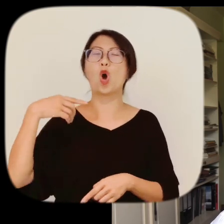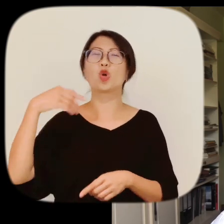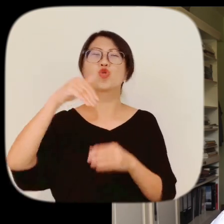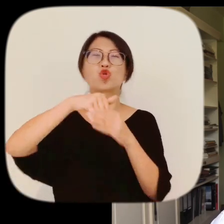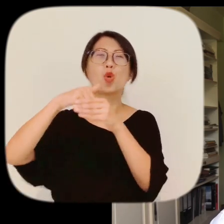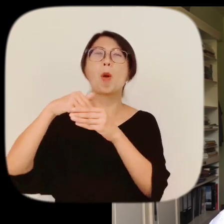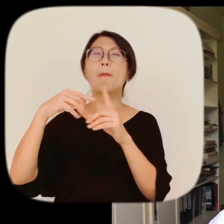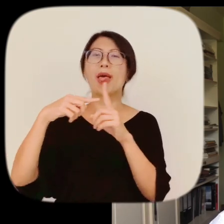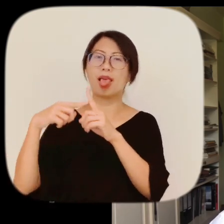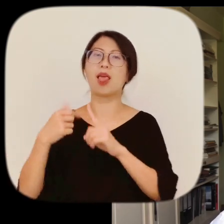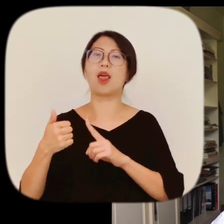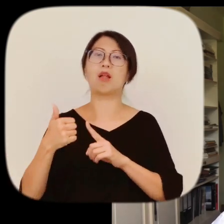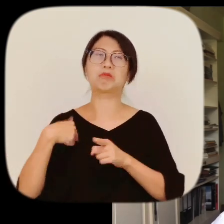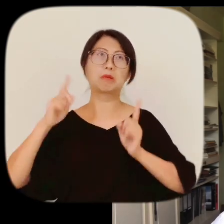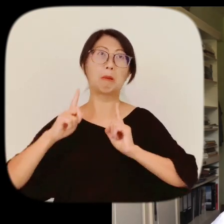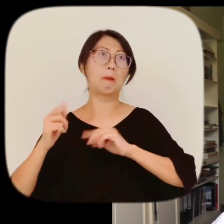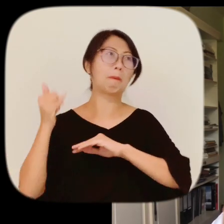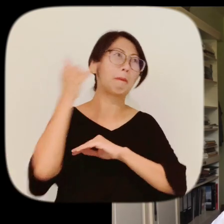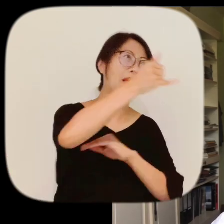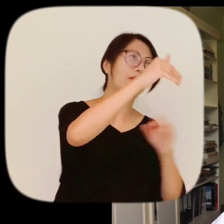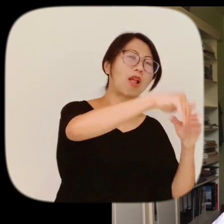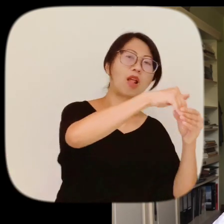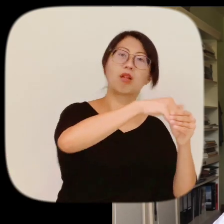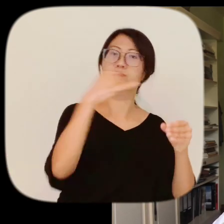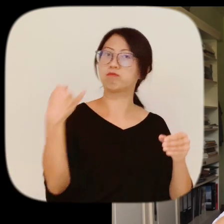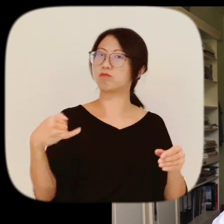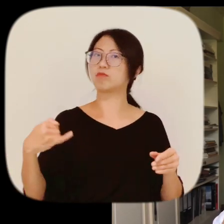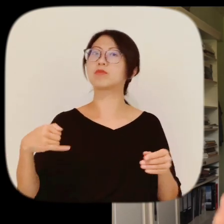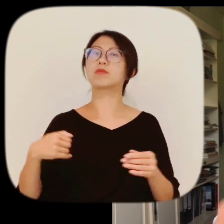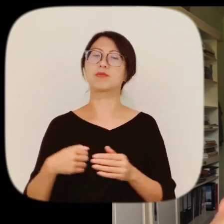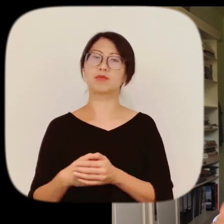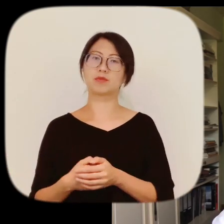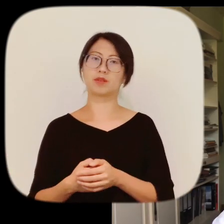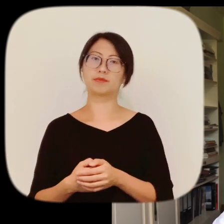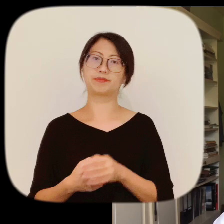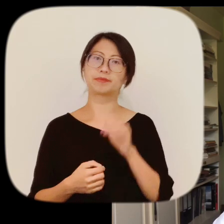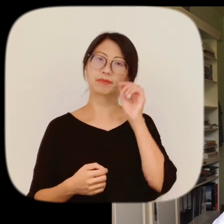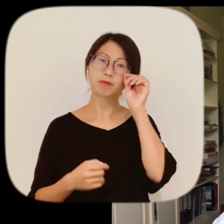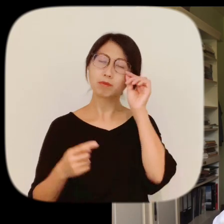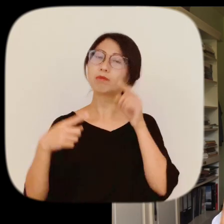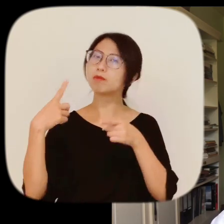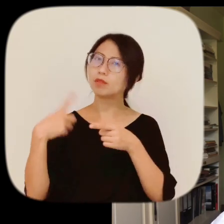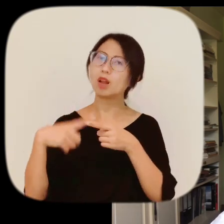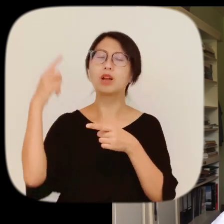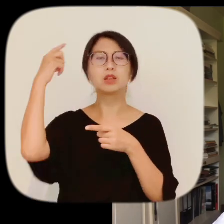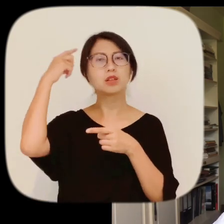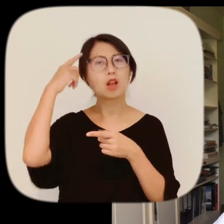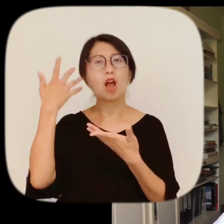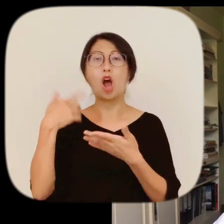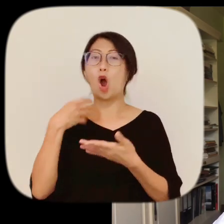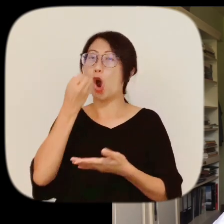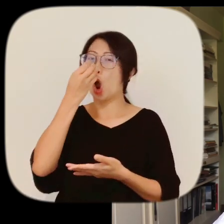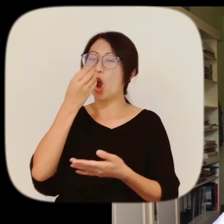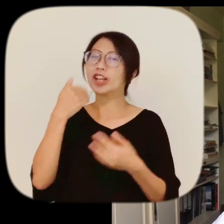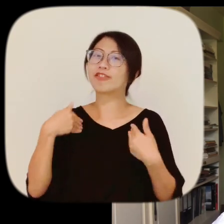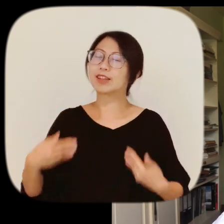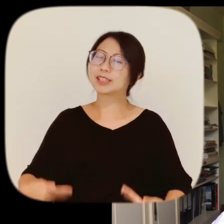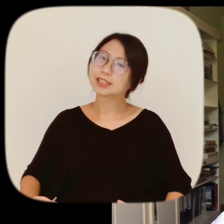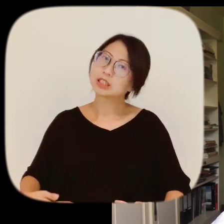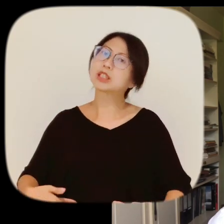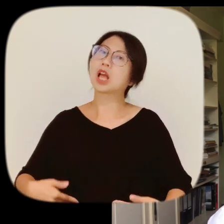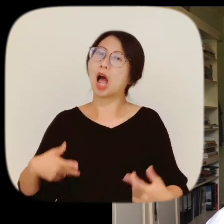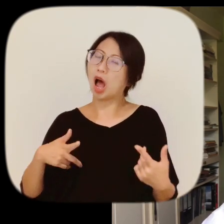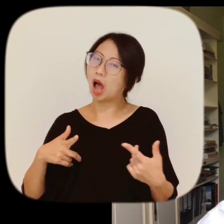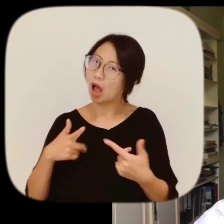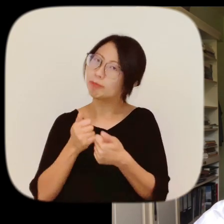那里亦都你真真正正是一个就是拿着就是香港新闻证的你是一个合乎就是就是选民